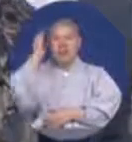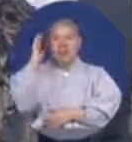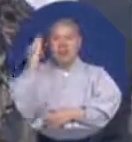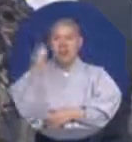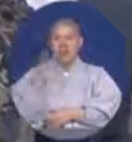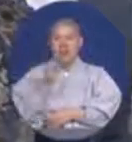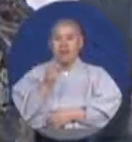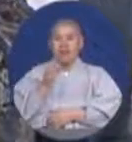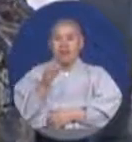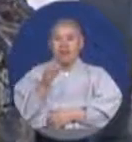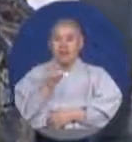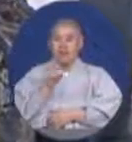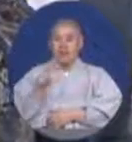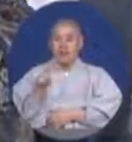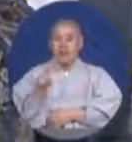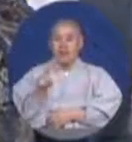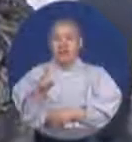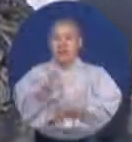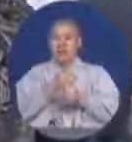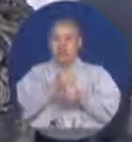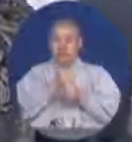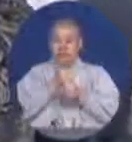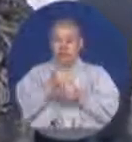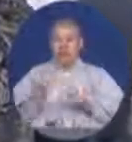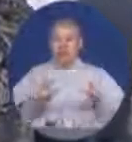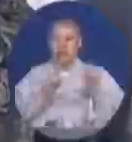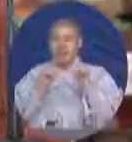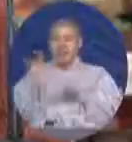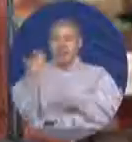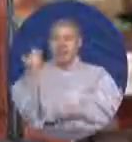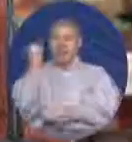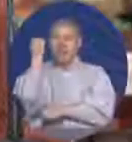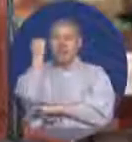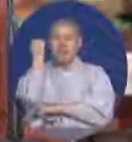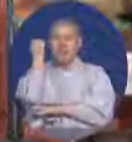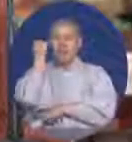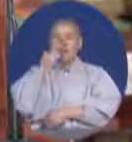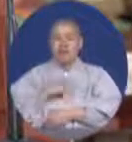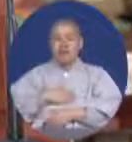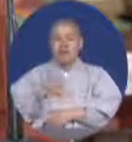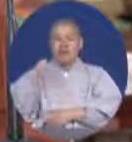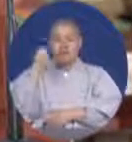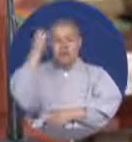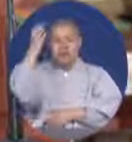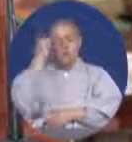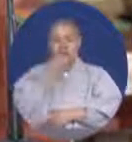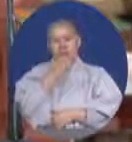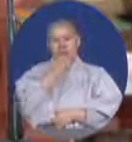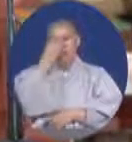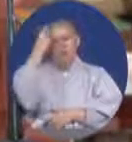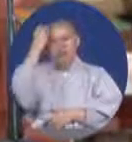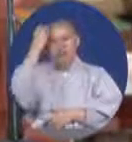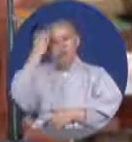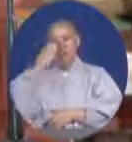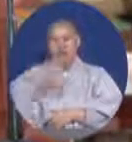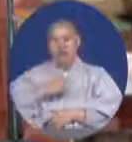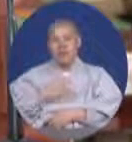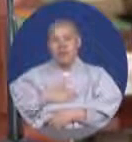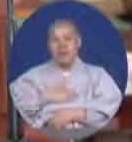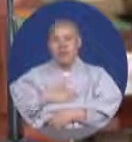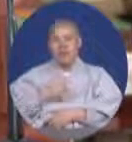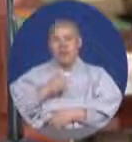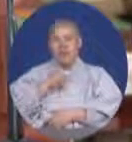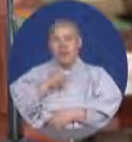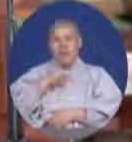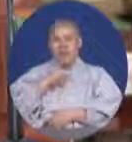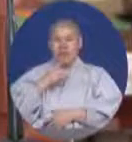그래서 영아에 매달려서 살고요. 그 본래 본화를 잊어버리고 꿈꾸는 나, 몽아에 지금 매달려서 사는